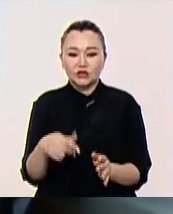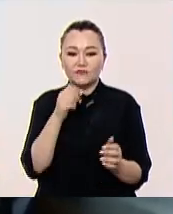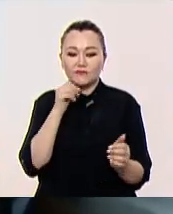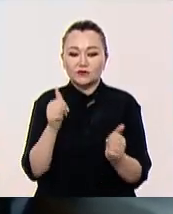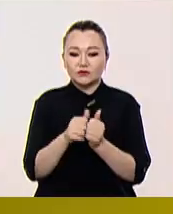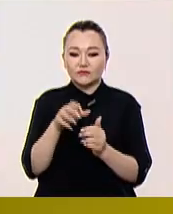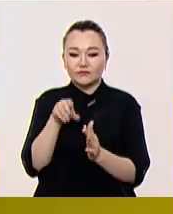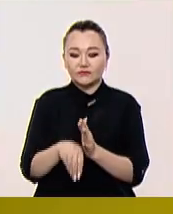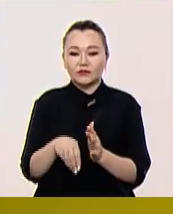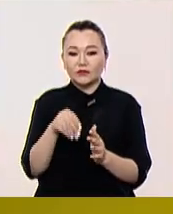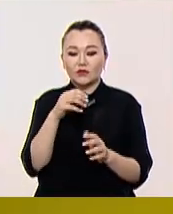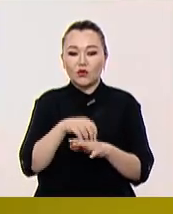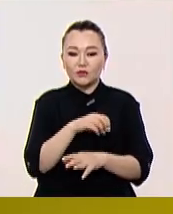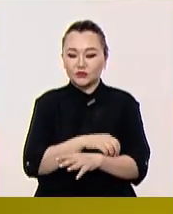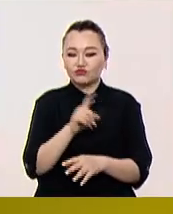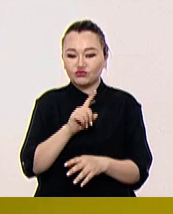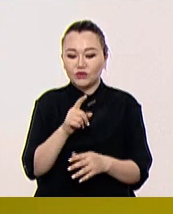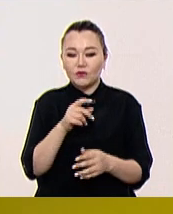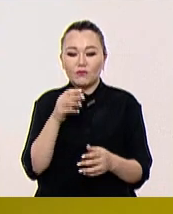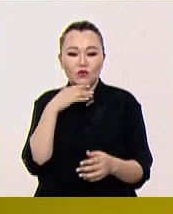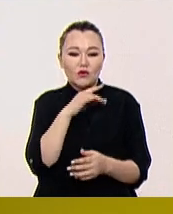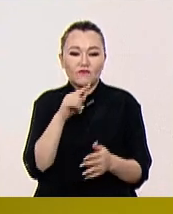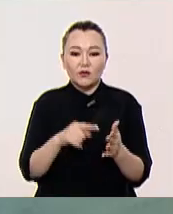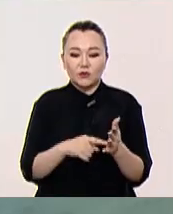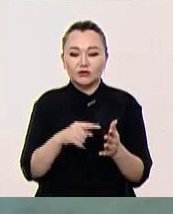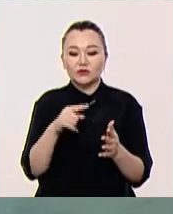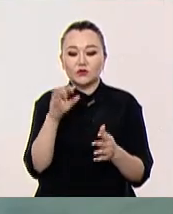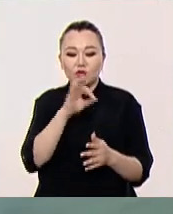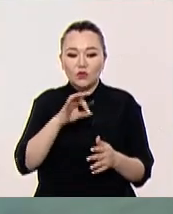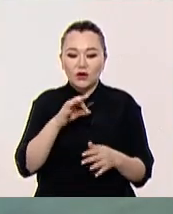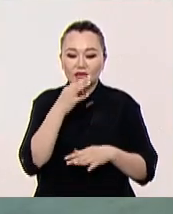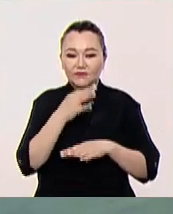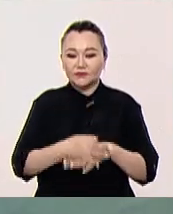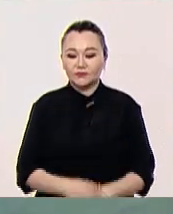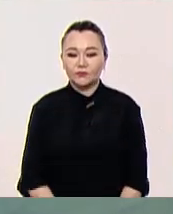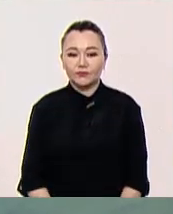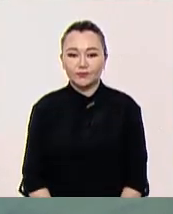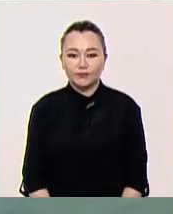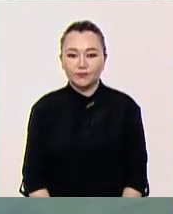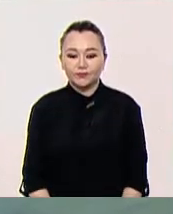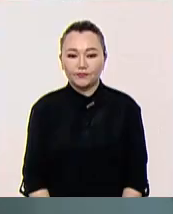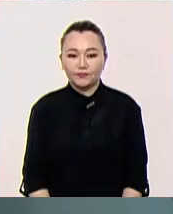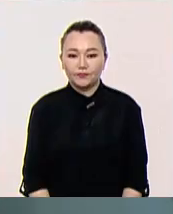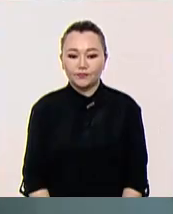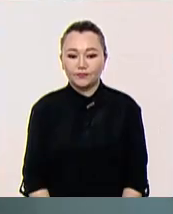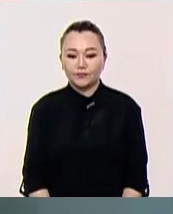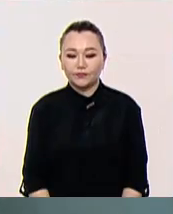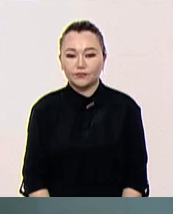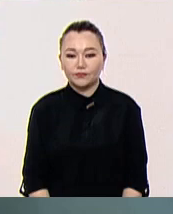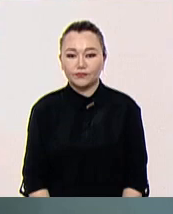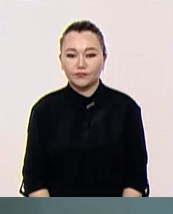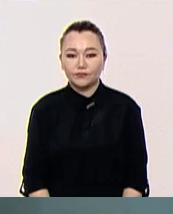составу комиссии, что также вызывает немало вопросов насчет объективности. Еламан Раймбеков, Информбюро, Алматы.